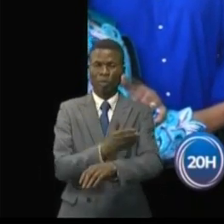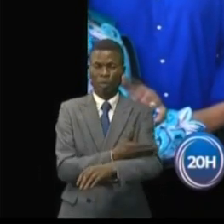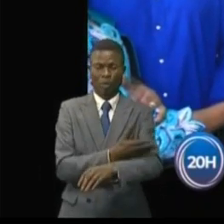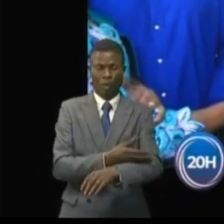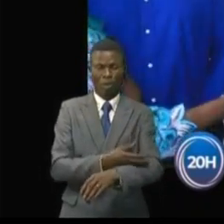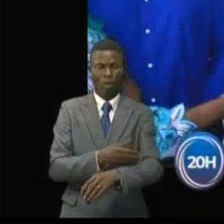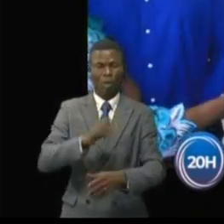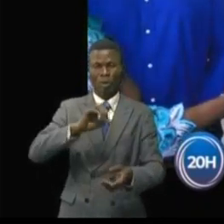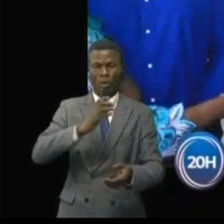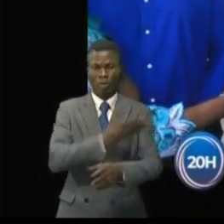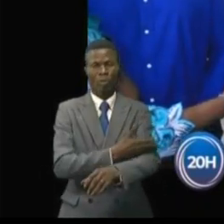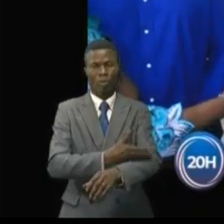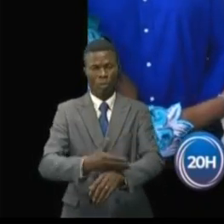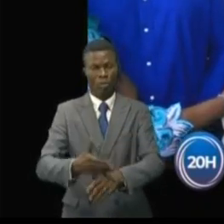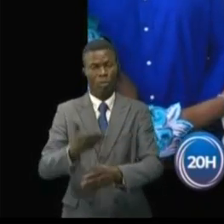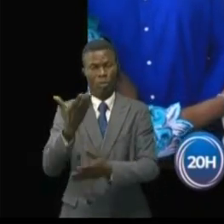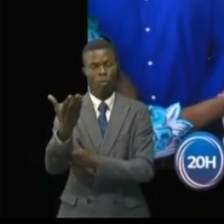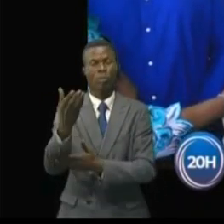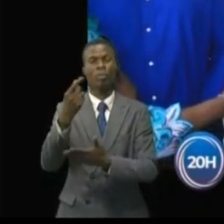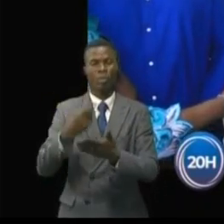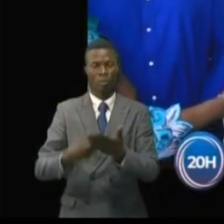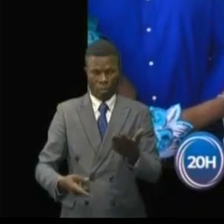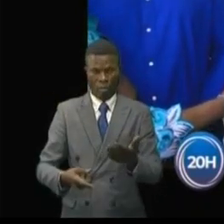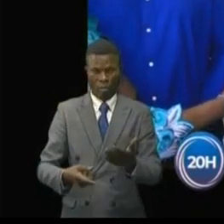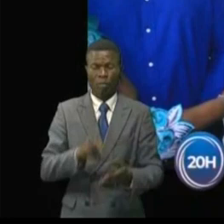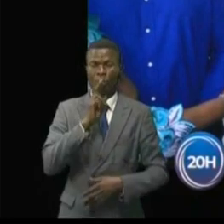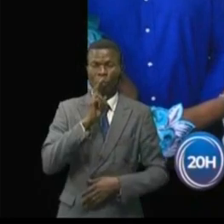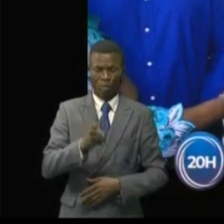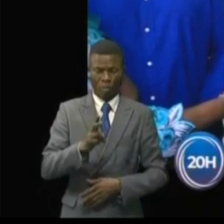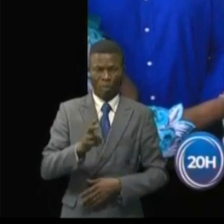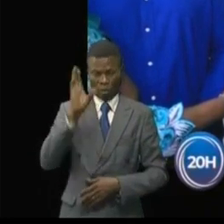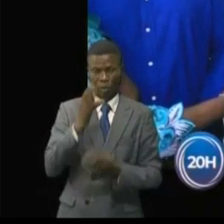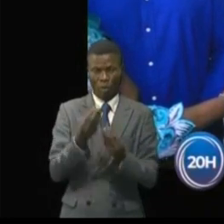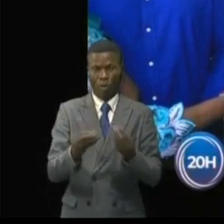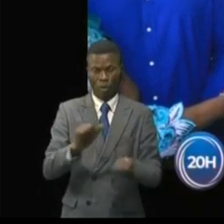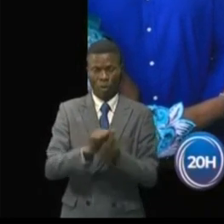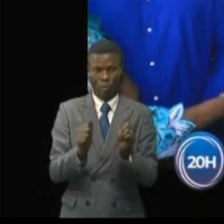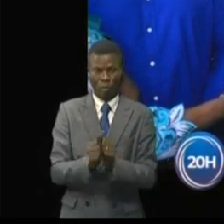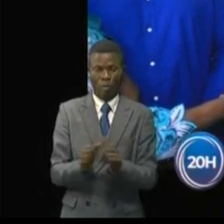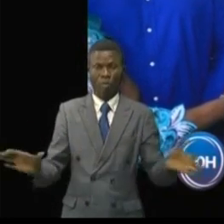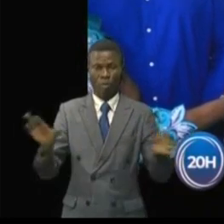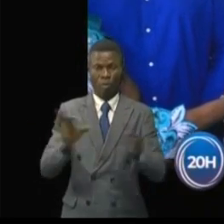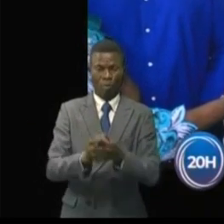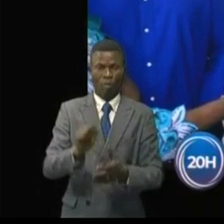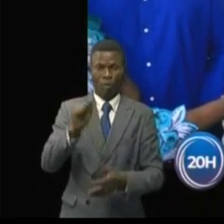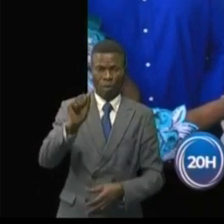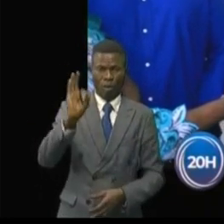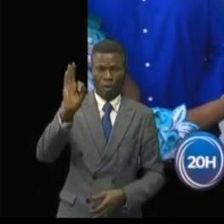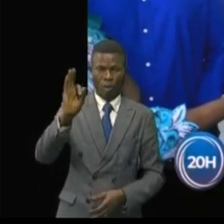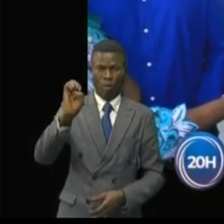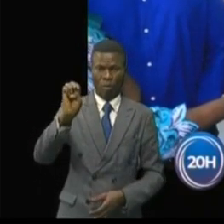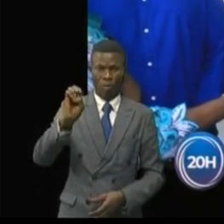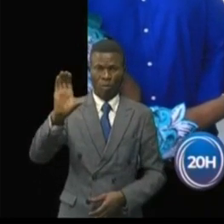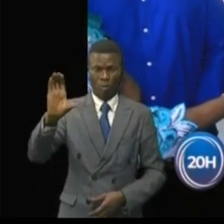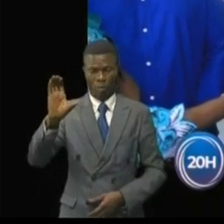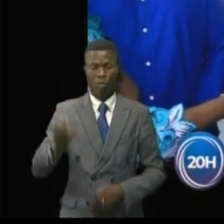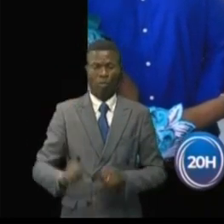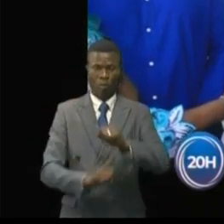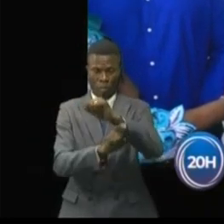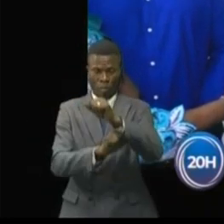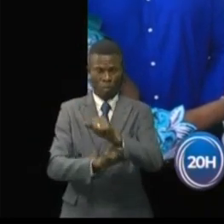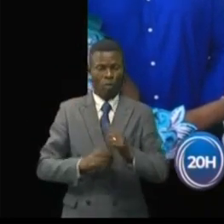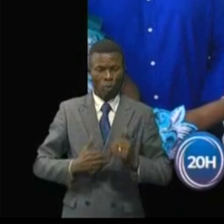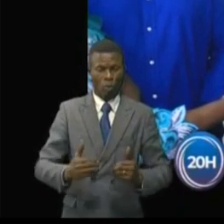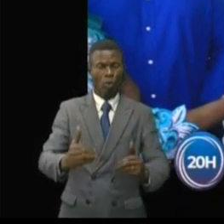sens. Ce que je lui ai demandé, c'est que, évidemment, ils doivent adhérer au niveau de la FEC, parce que pour que nous puissions les soutenir, continuer